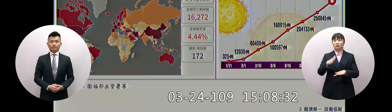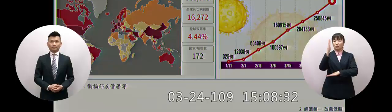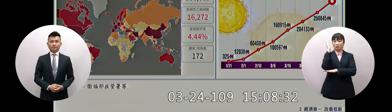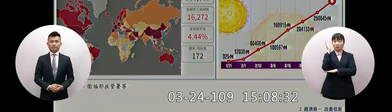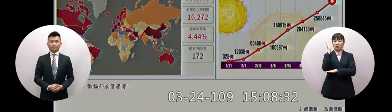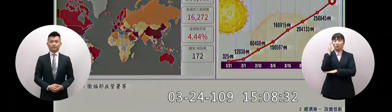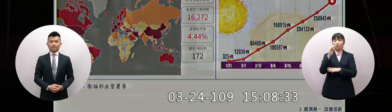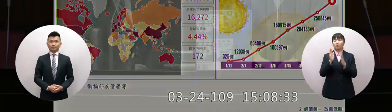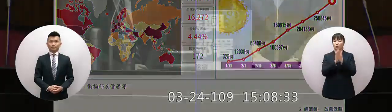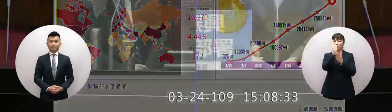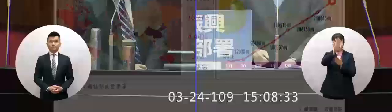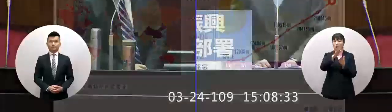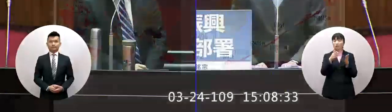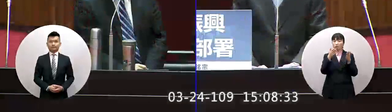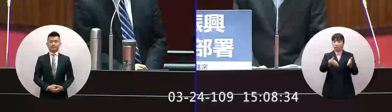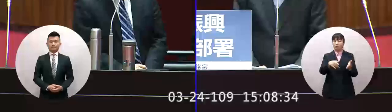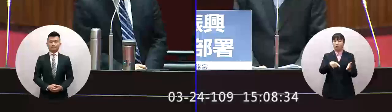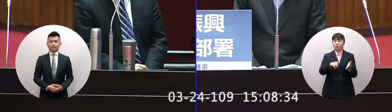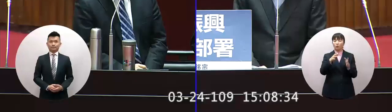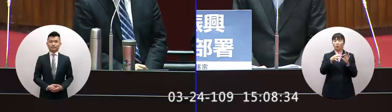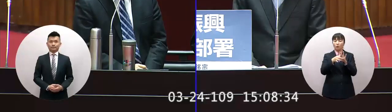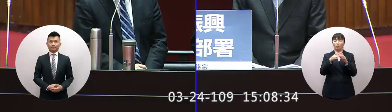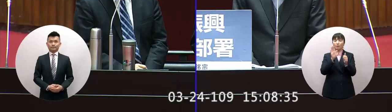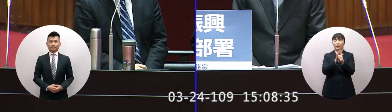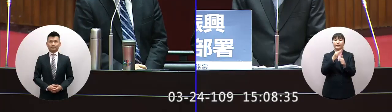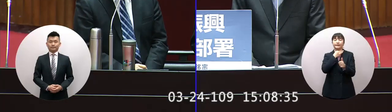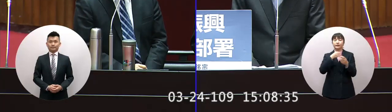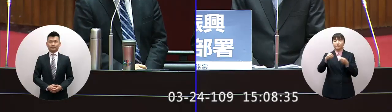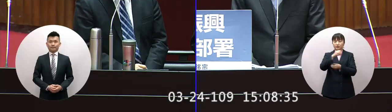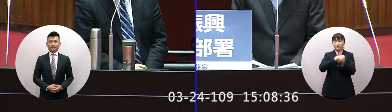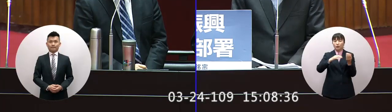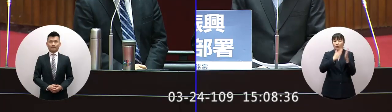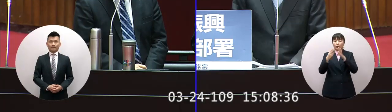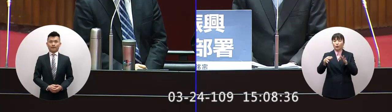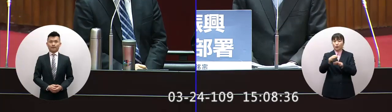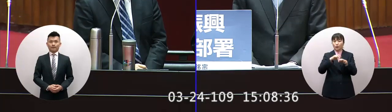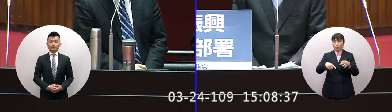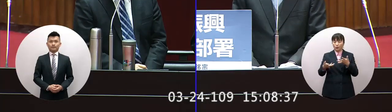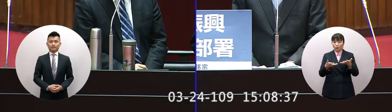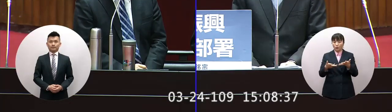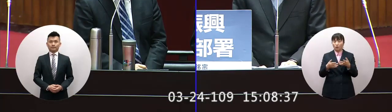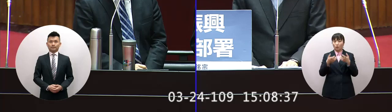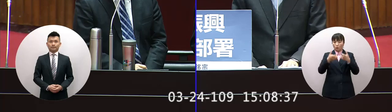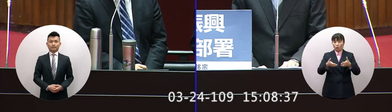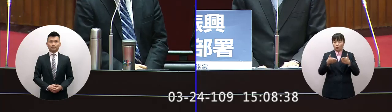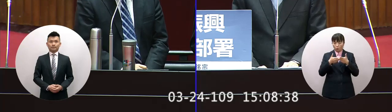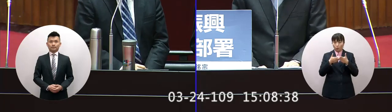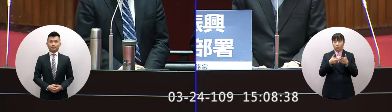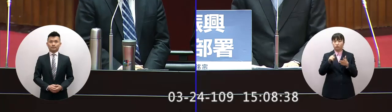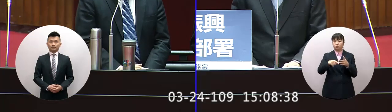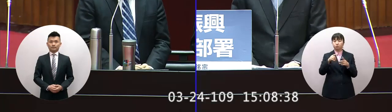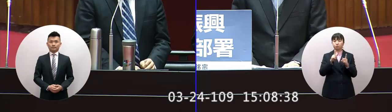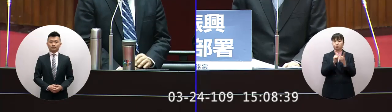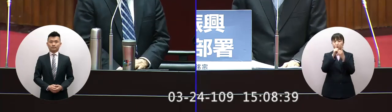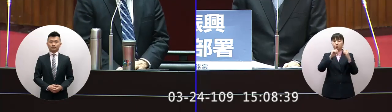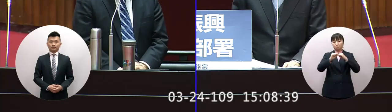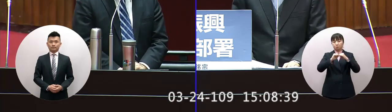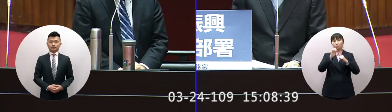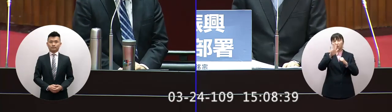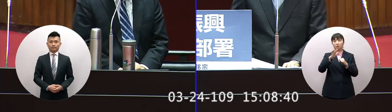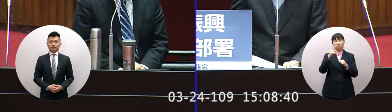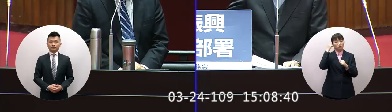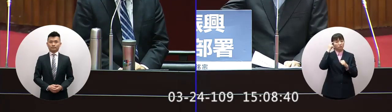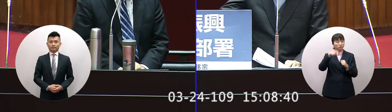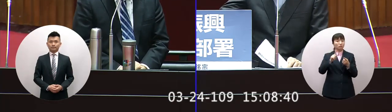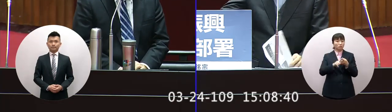府未来有关纾困跟振兴面临了重大的挑战，这样看